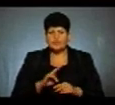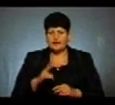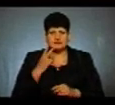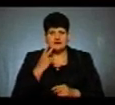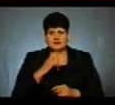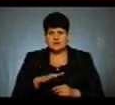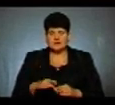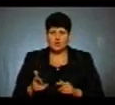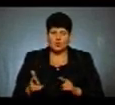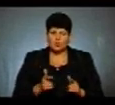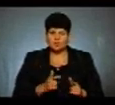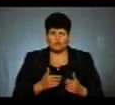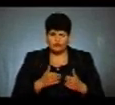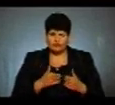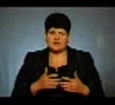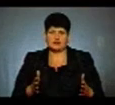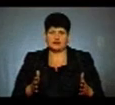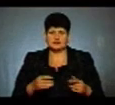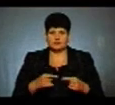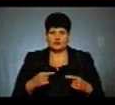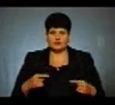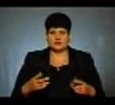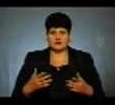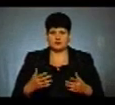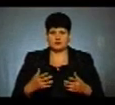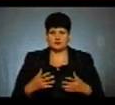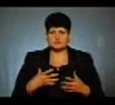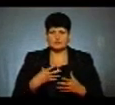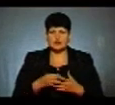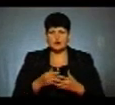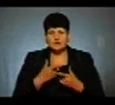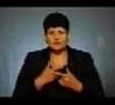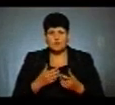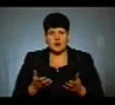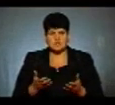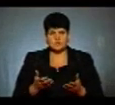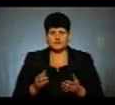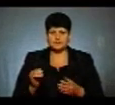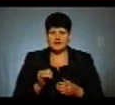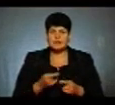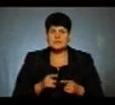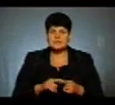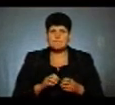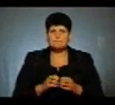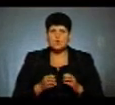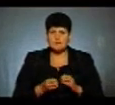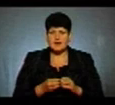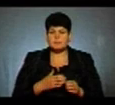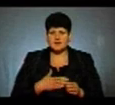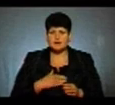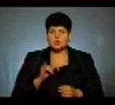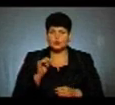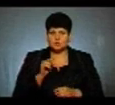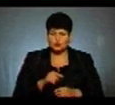діти готові десь відкритися з будь-якою своєю інформацією. І це проблема наша у тому,